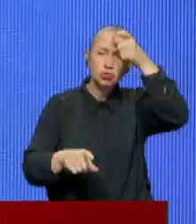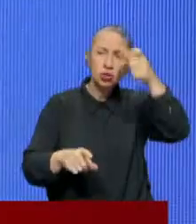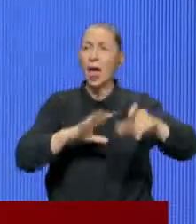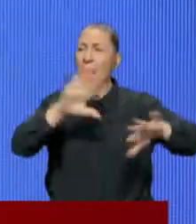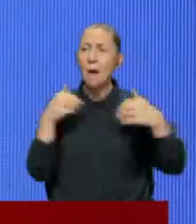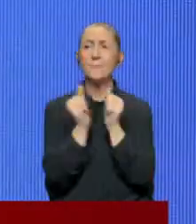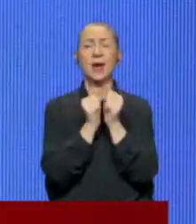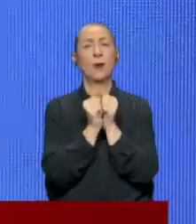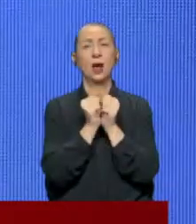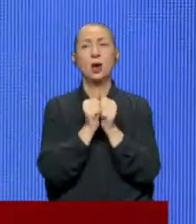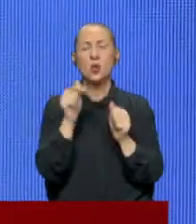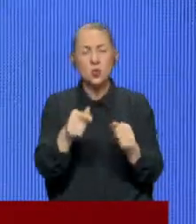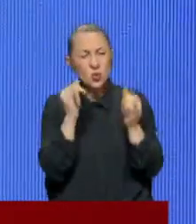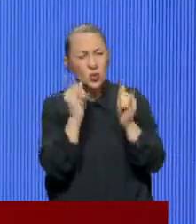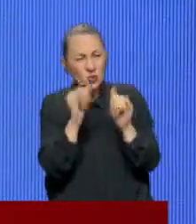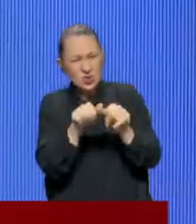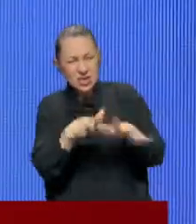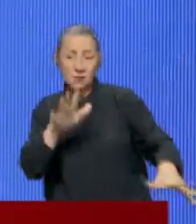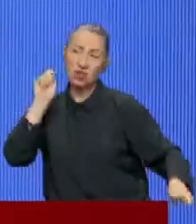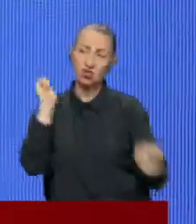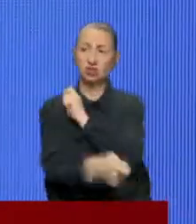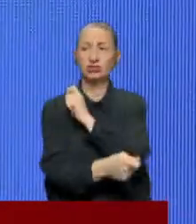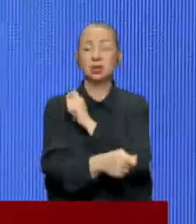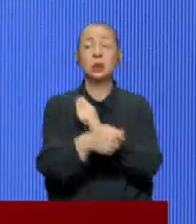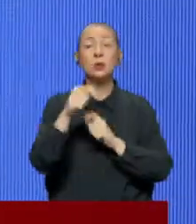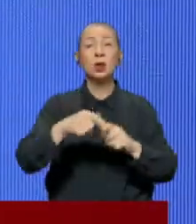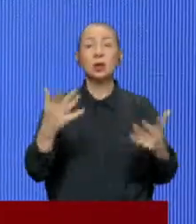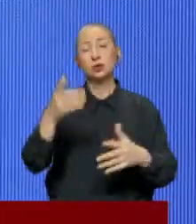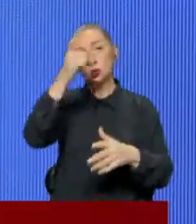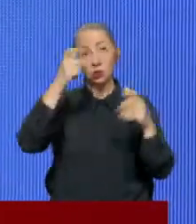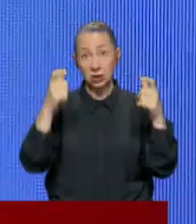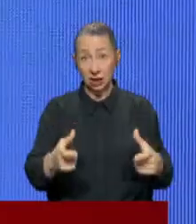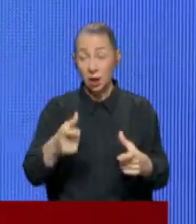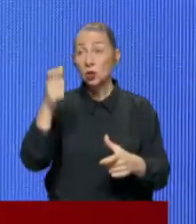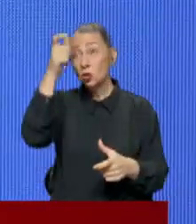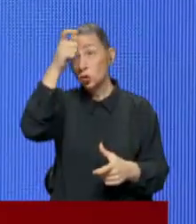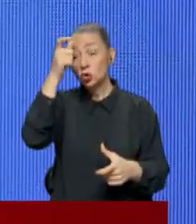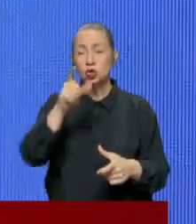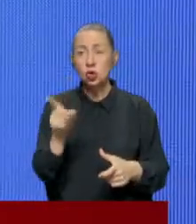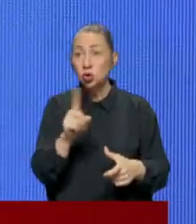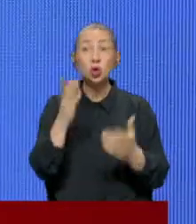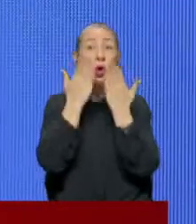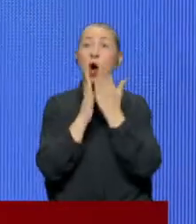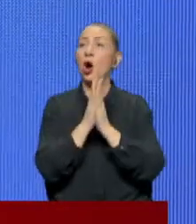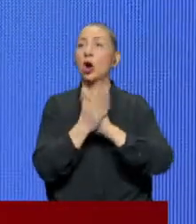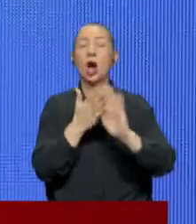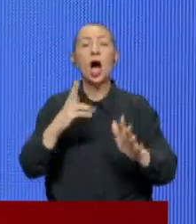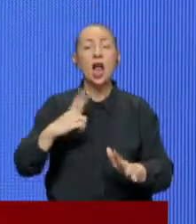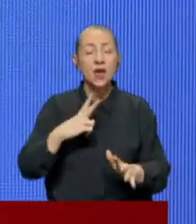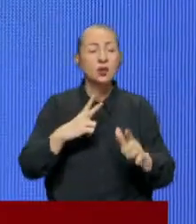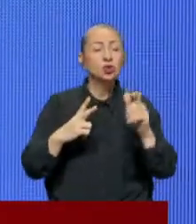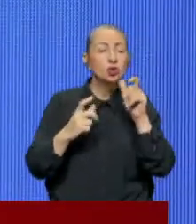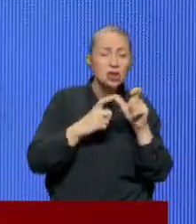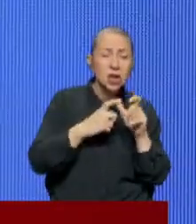hep birlikte bu ucube sistemi değiştireceğiz. Bugün artık ülkemizde Türk, Kürt yok, Alevi,